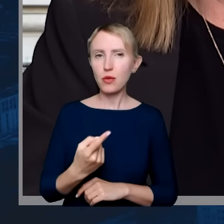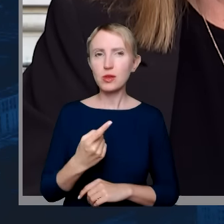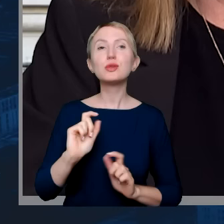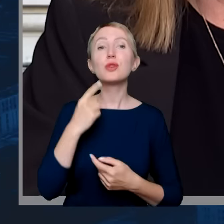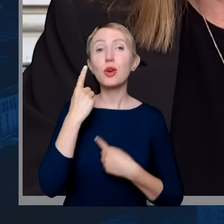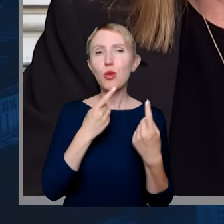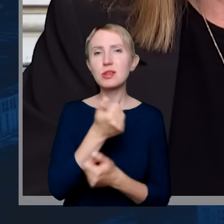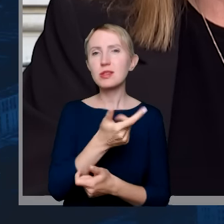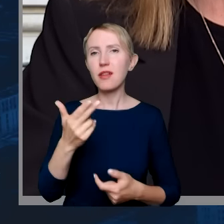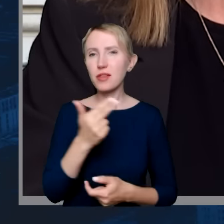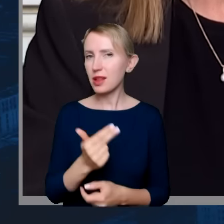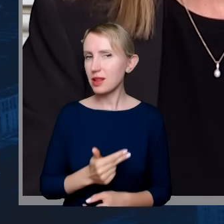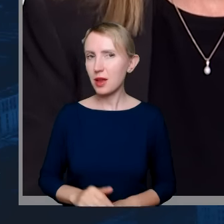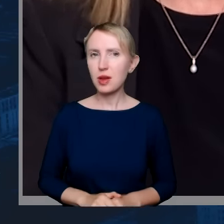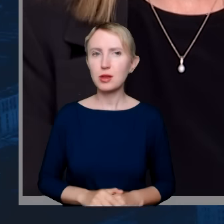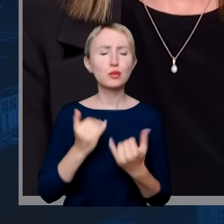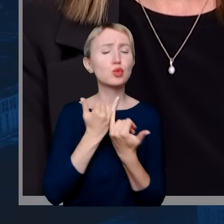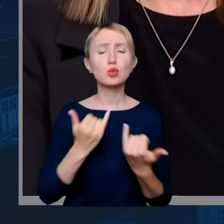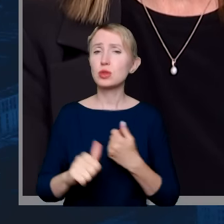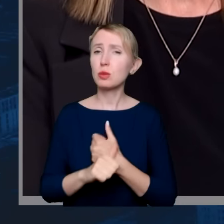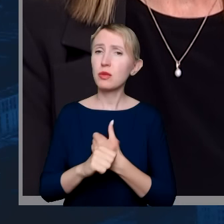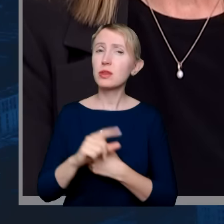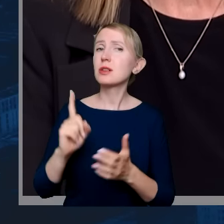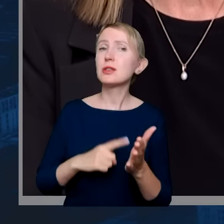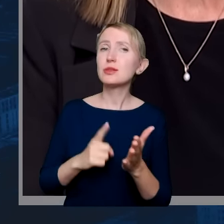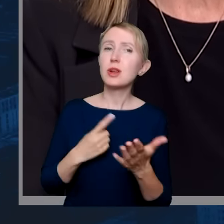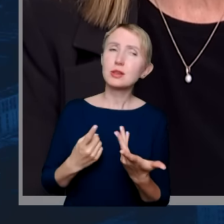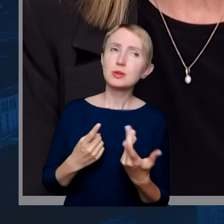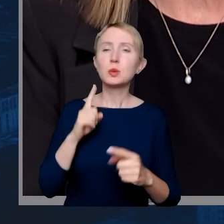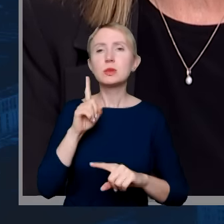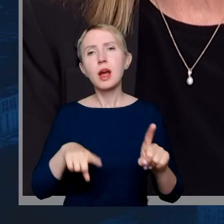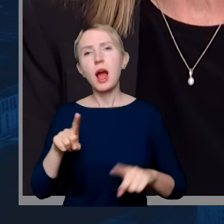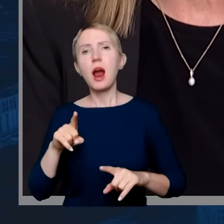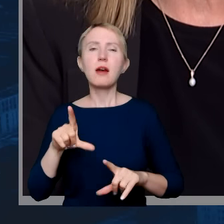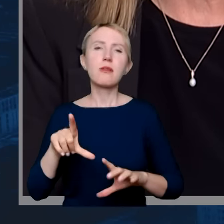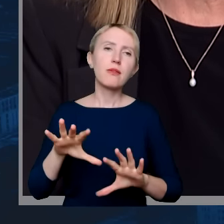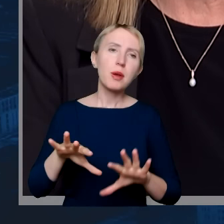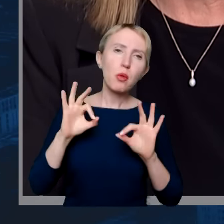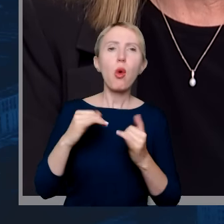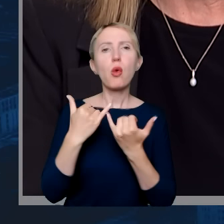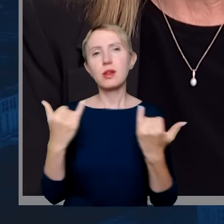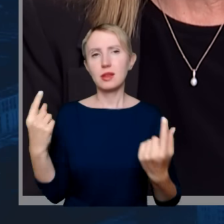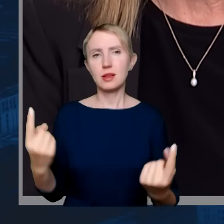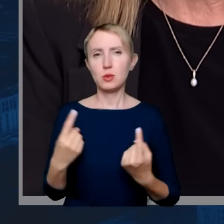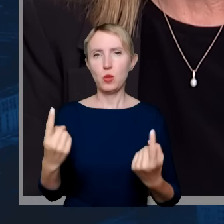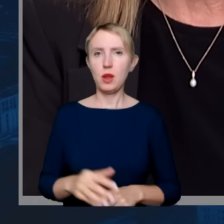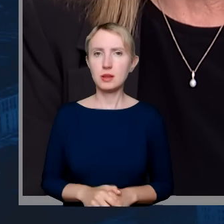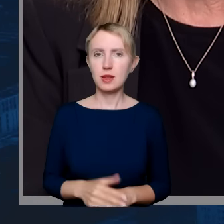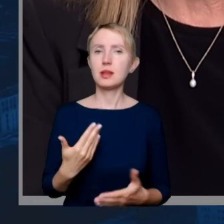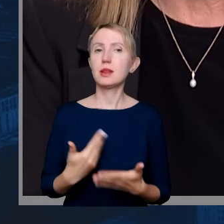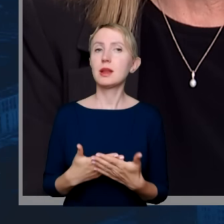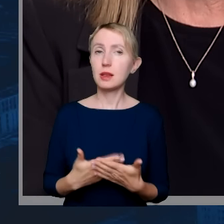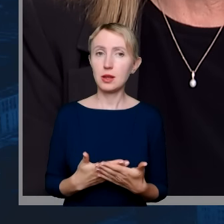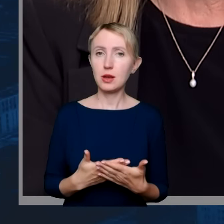rzeczy z różnych powodów. Często koniunkturalnych, związanych z wyborami, z różnymi innymi sytuacjami. W związku z tym ja